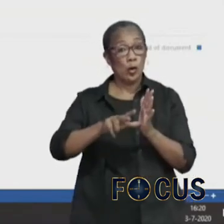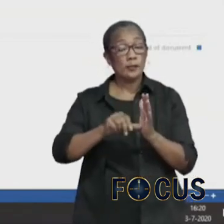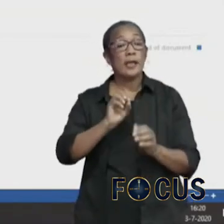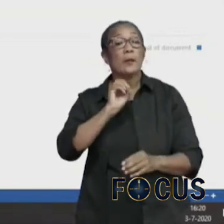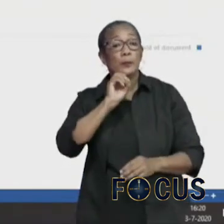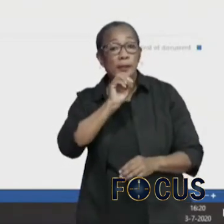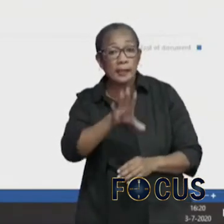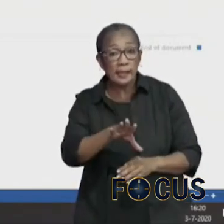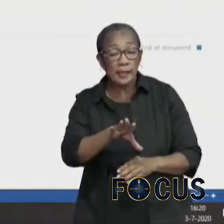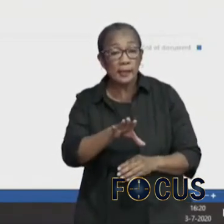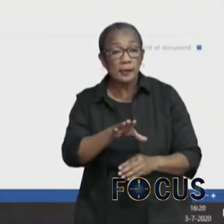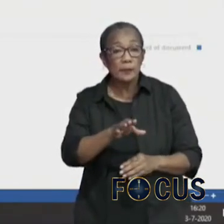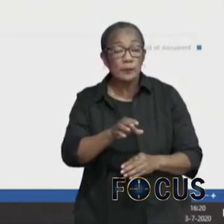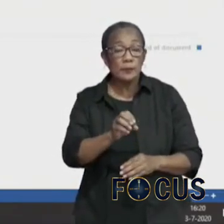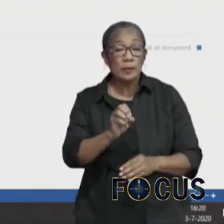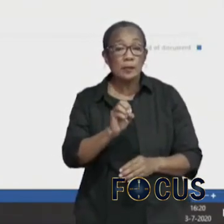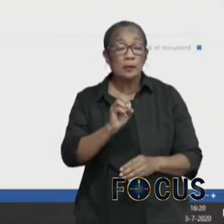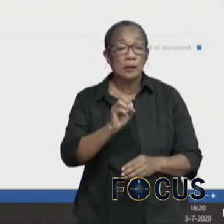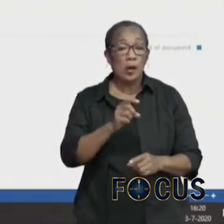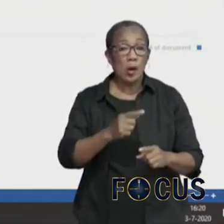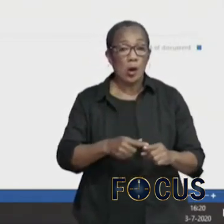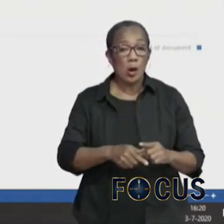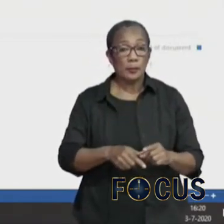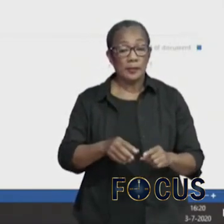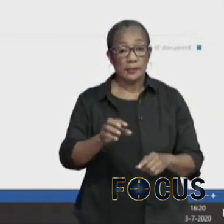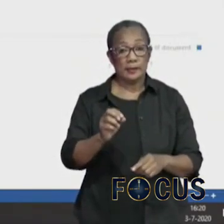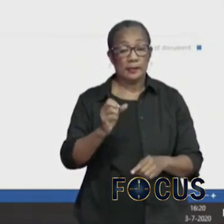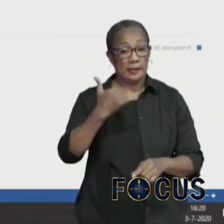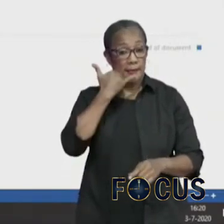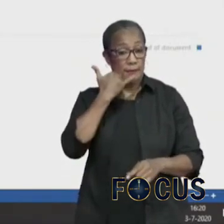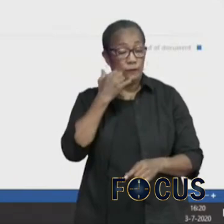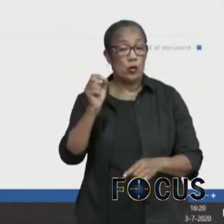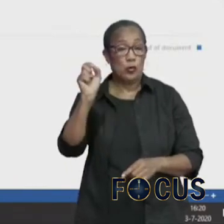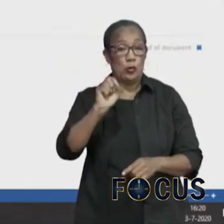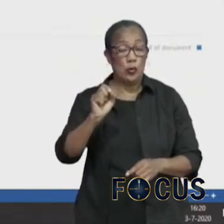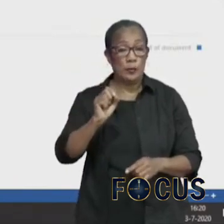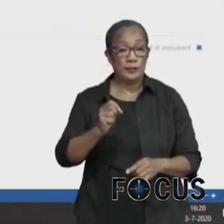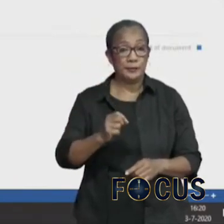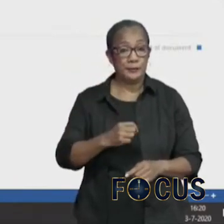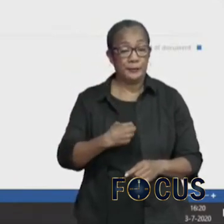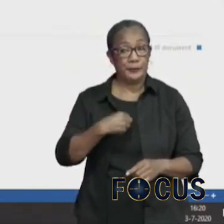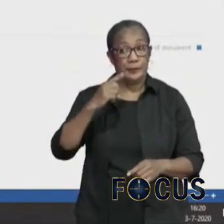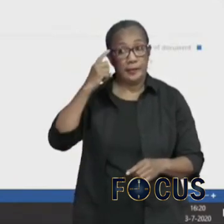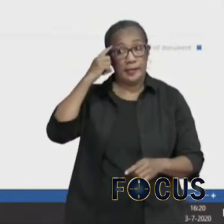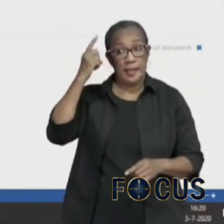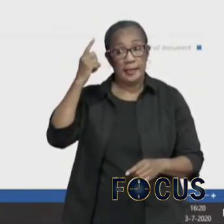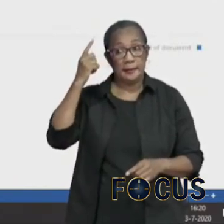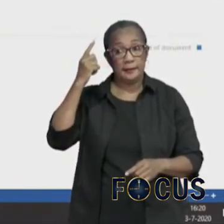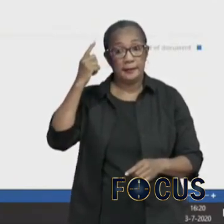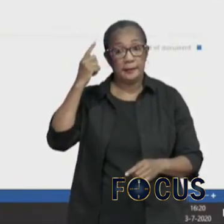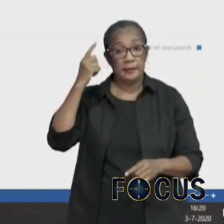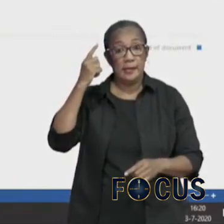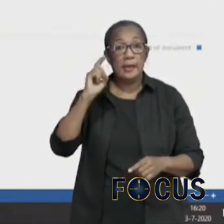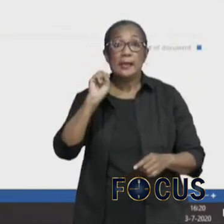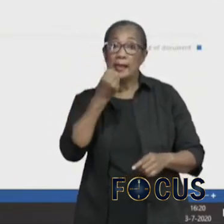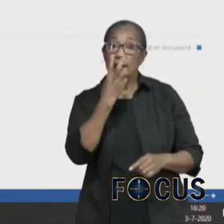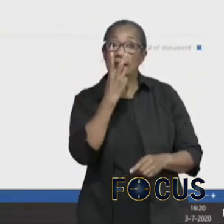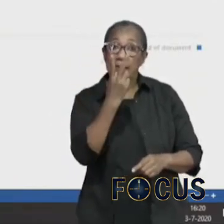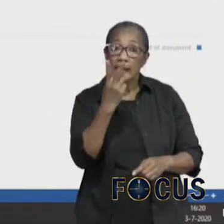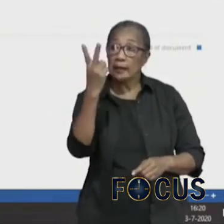dit door te geven op de volgende telefoonnummers. Ik denk dat het op onze screen